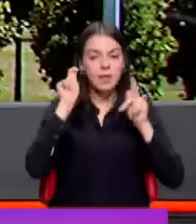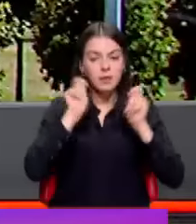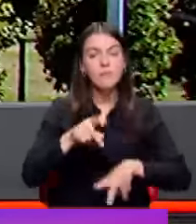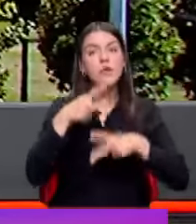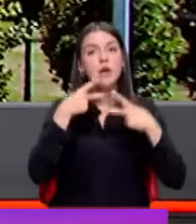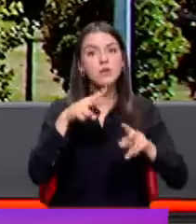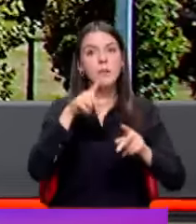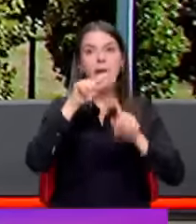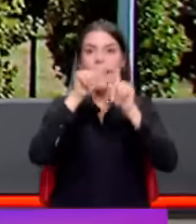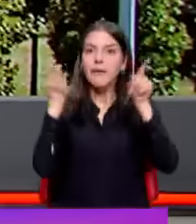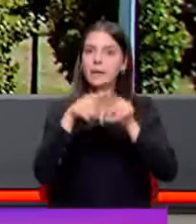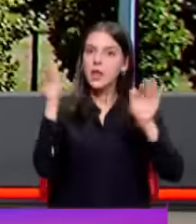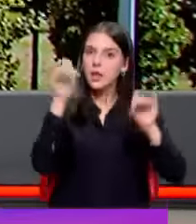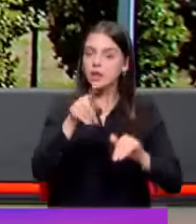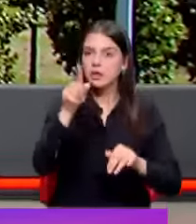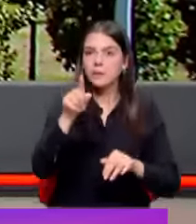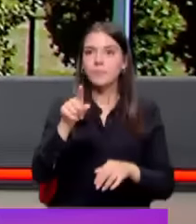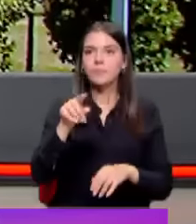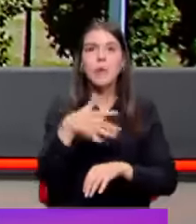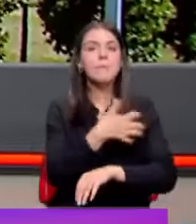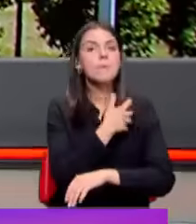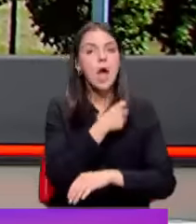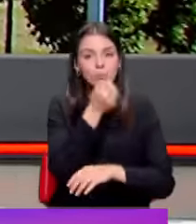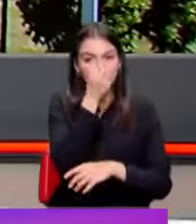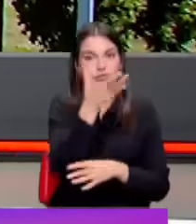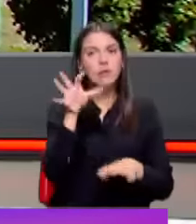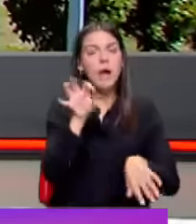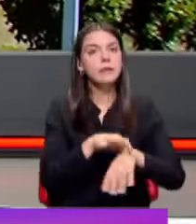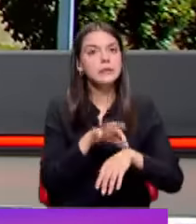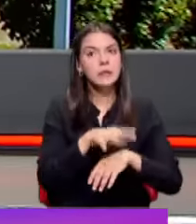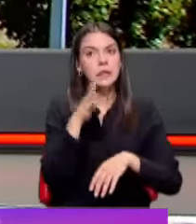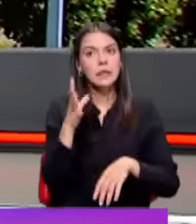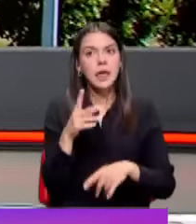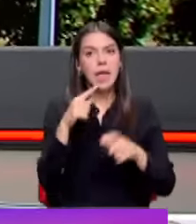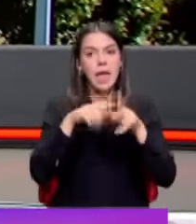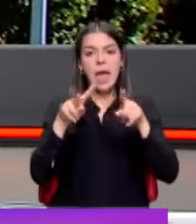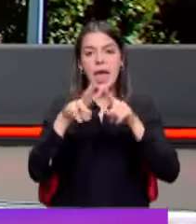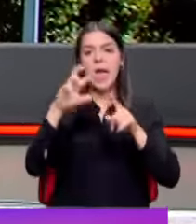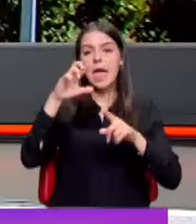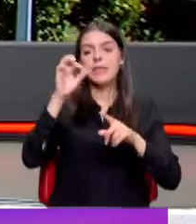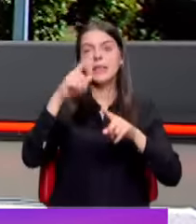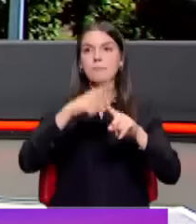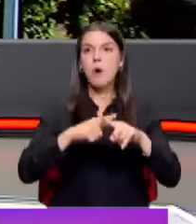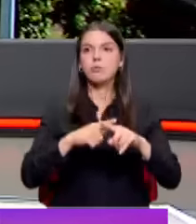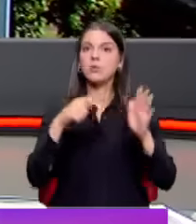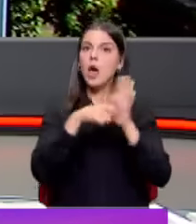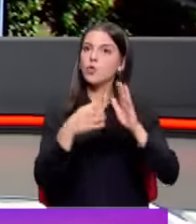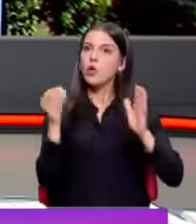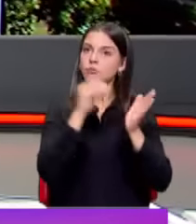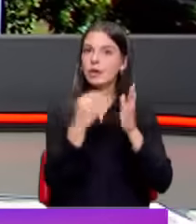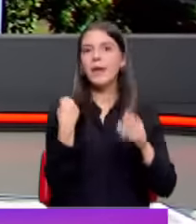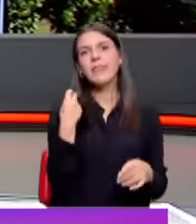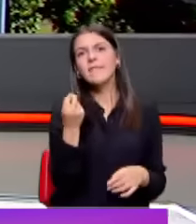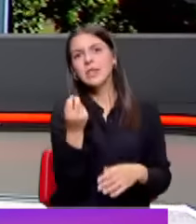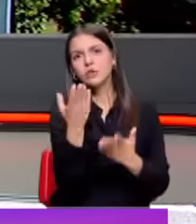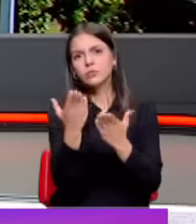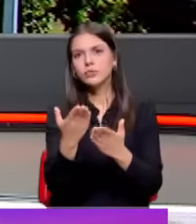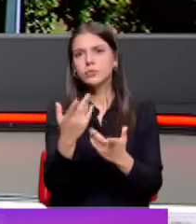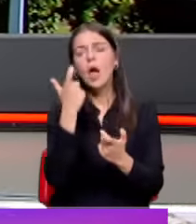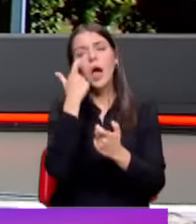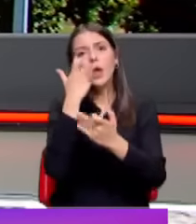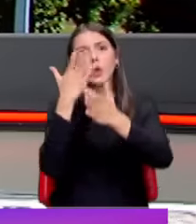açıklamayı ekrana taşıdık. Maymun çiçeği hastalığı, Mpox şeklinde adı konmuş yeni virüsümüzün, nur topu